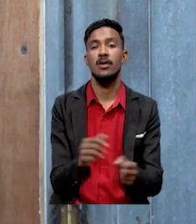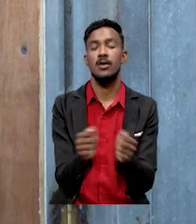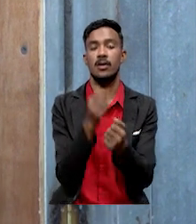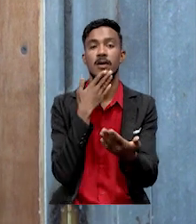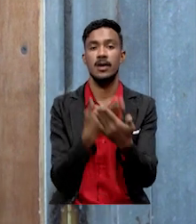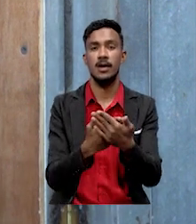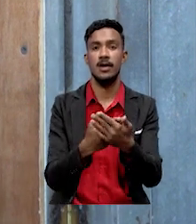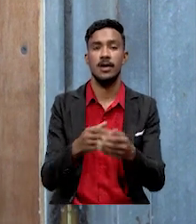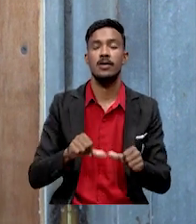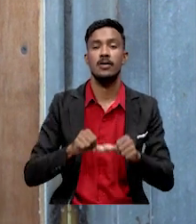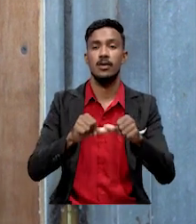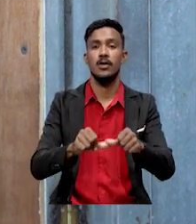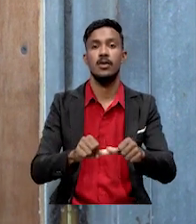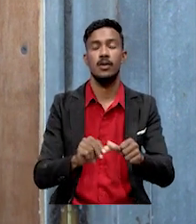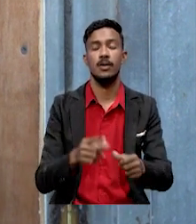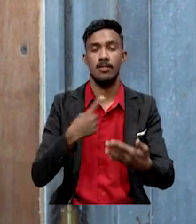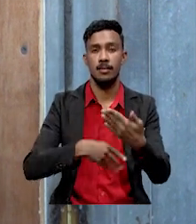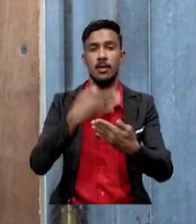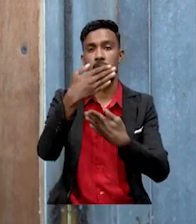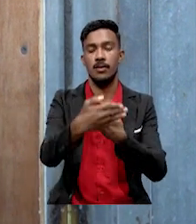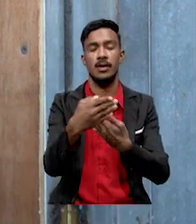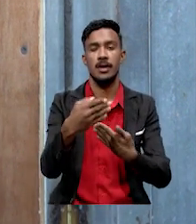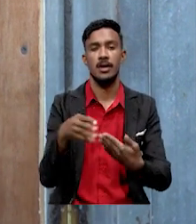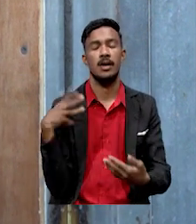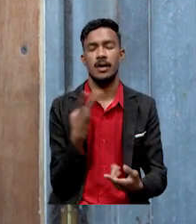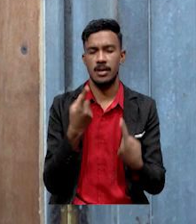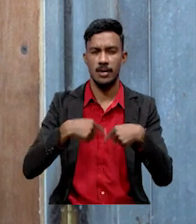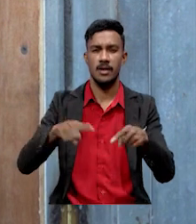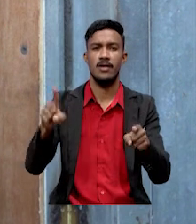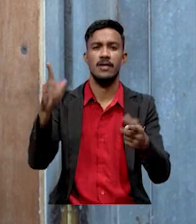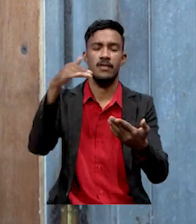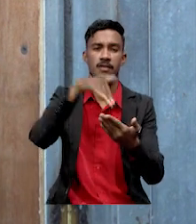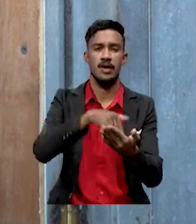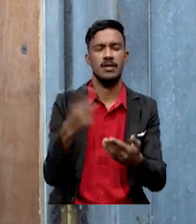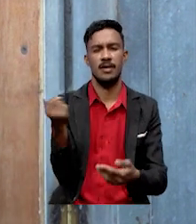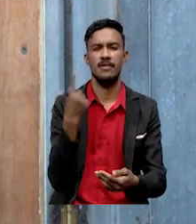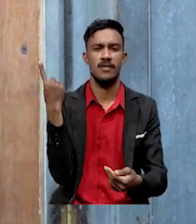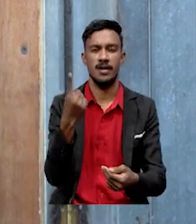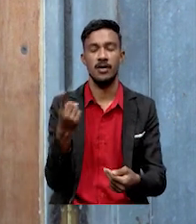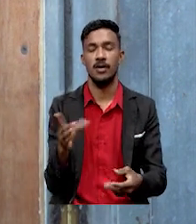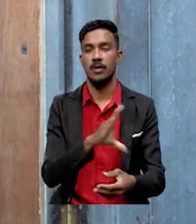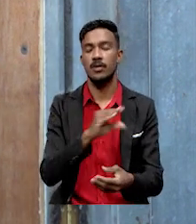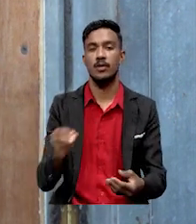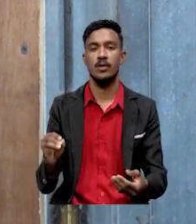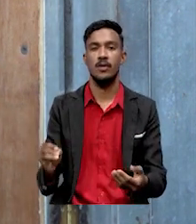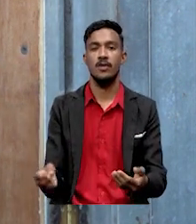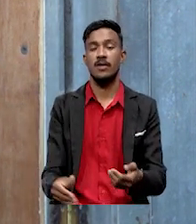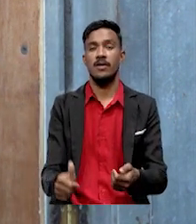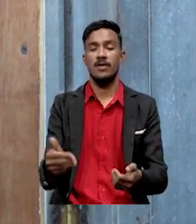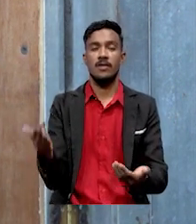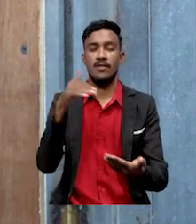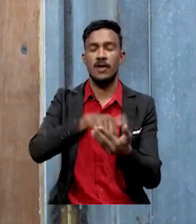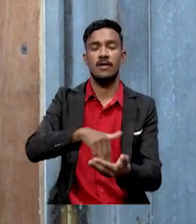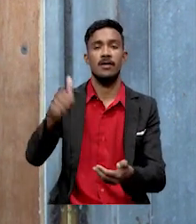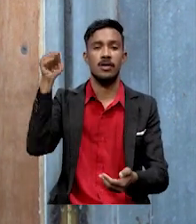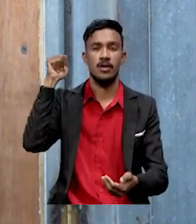bawin. Lau si buat ruma nebe diak ti, ita bafali, buat ne nafatin det. Ou fila fali mai koto kan tau ni ne los